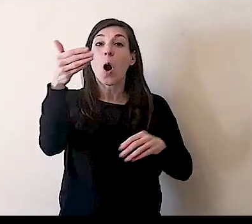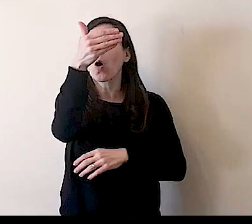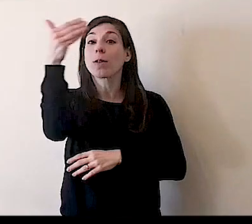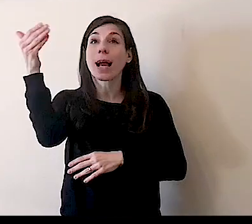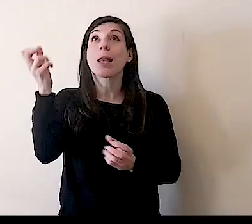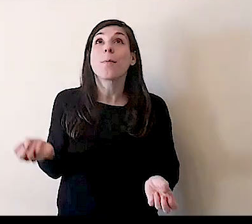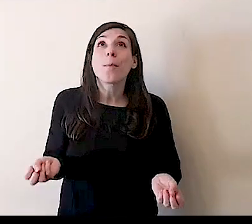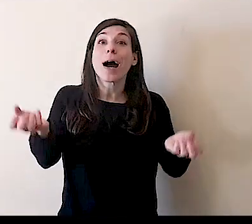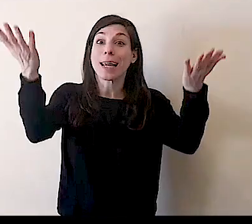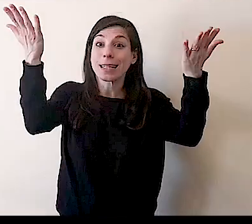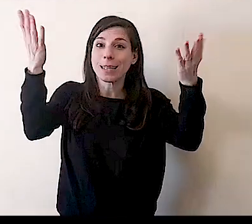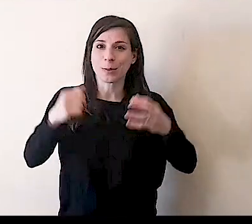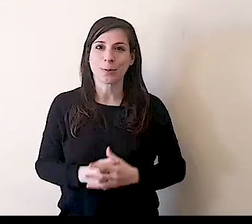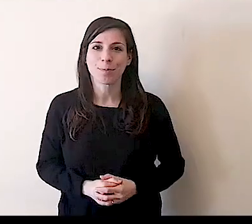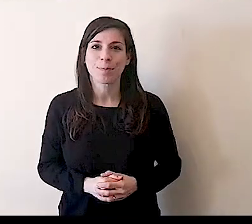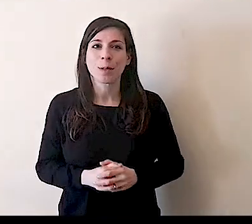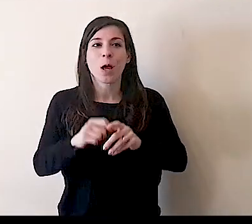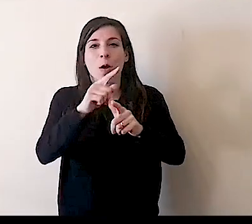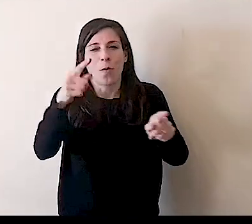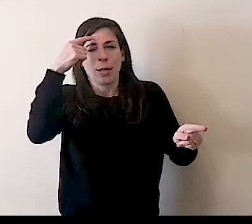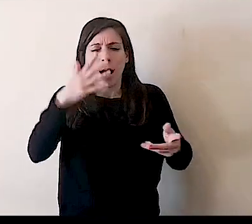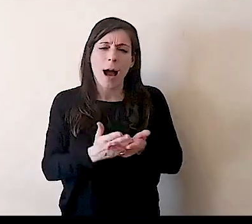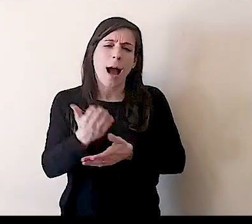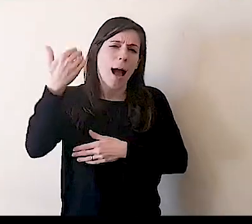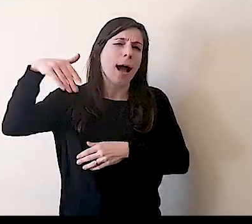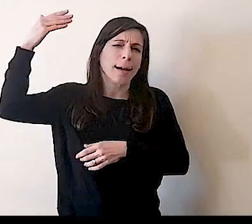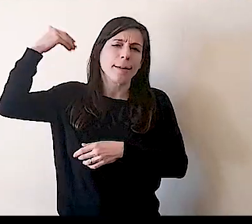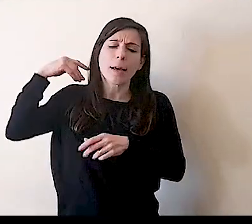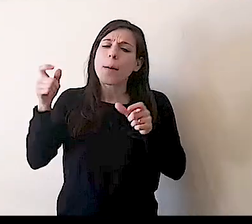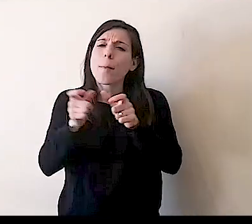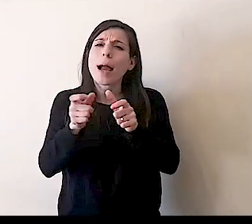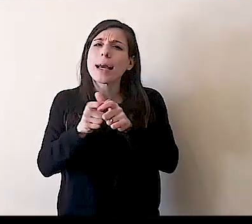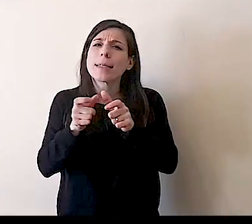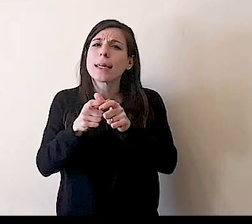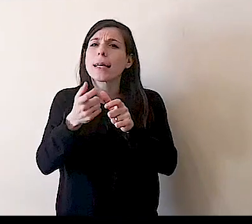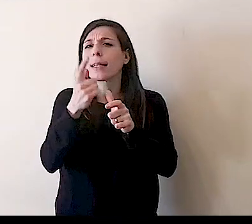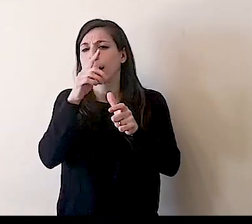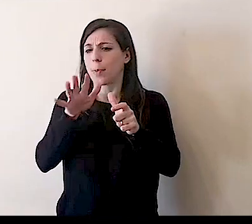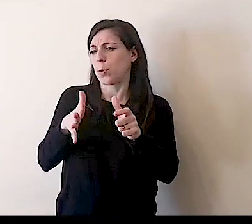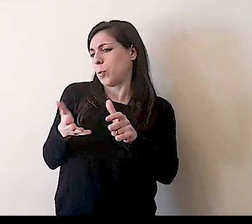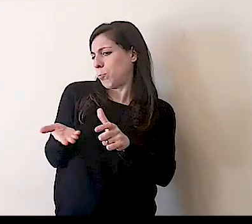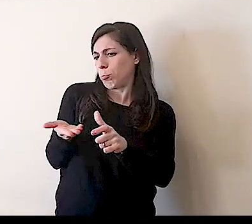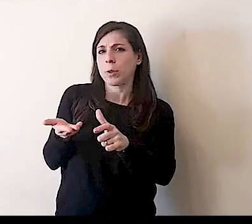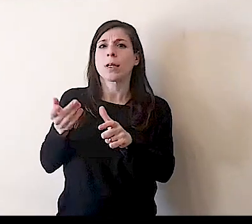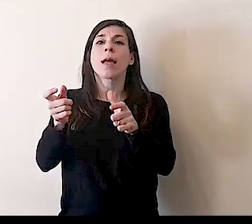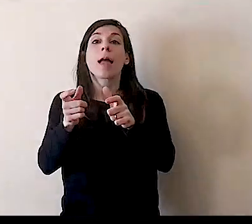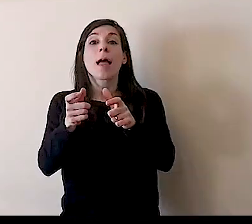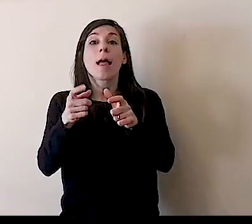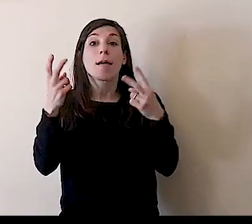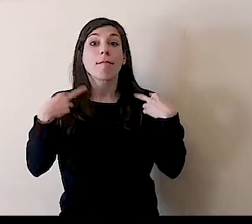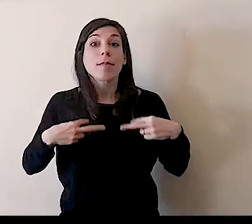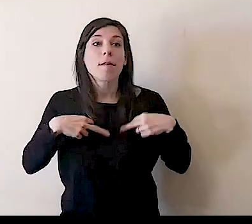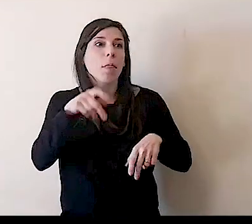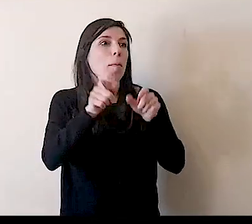paradiso dovete sapere che tanti anni fa in un paese tipo questo vivevano